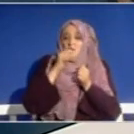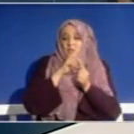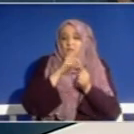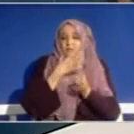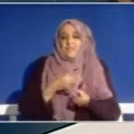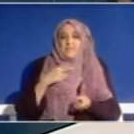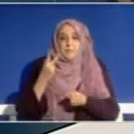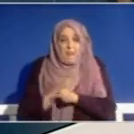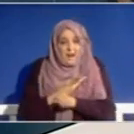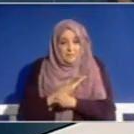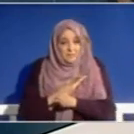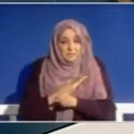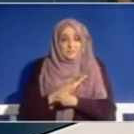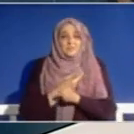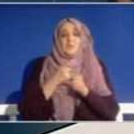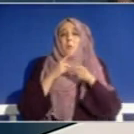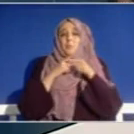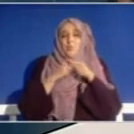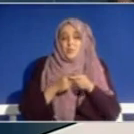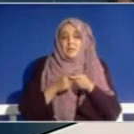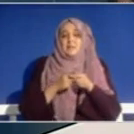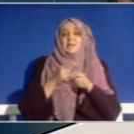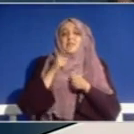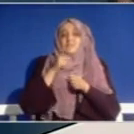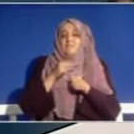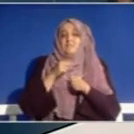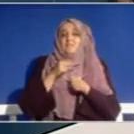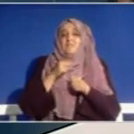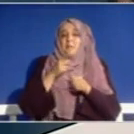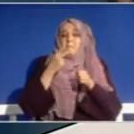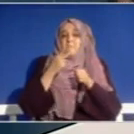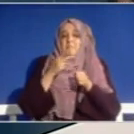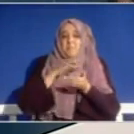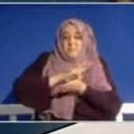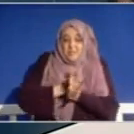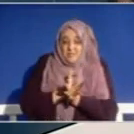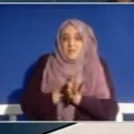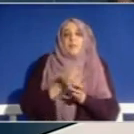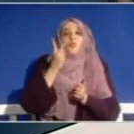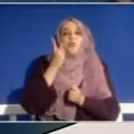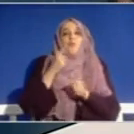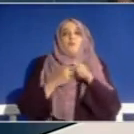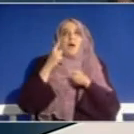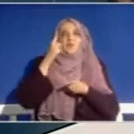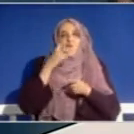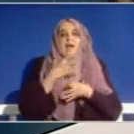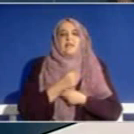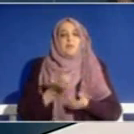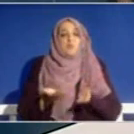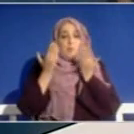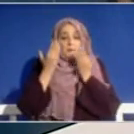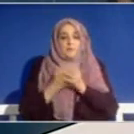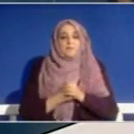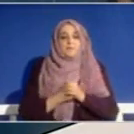يعني أنتم هلك هلك والعياذ بالله. فلذلك يجب أن يدركوا أنفسهم، ونقول لهذه الزوجة الصالحة